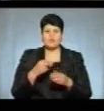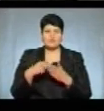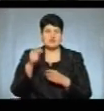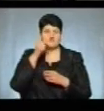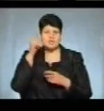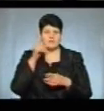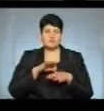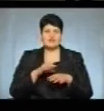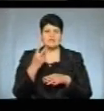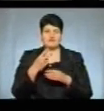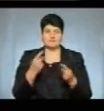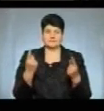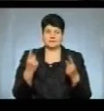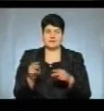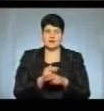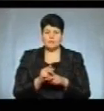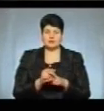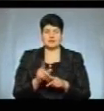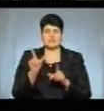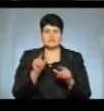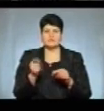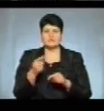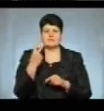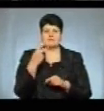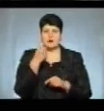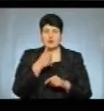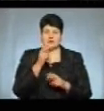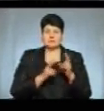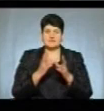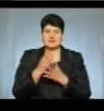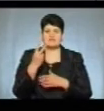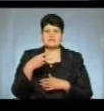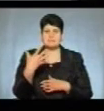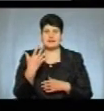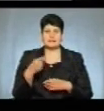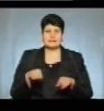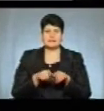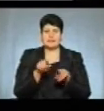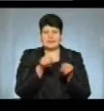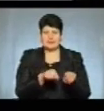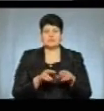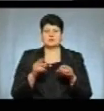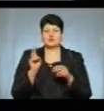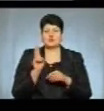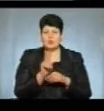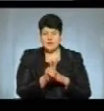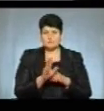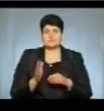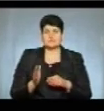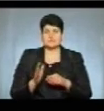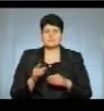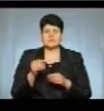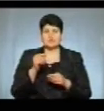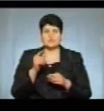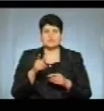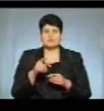капітальні ремонти. Курсував Тернополем 3 роки. На підприємстві є 25 таких тролейбусів марки «Шкода 15Т», повідомив